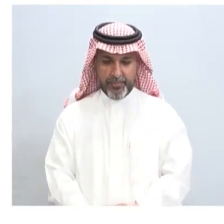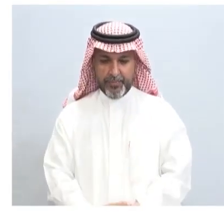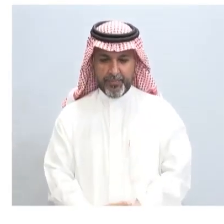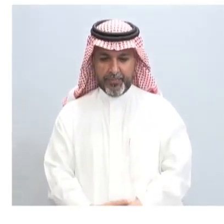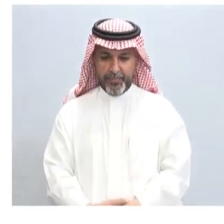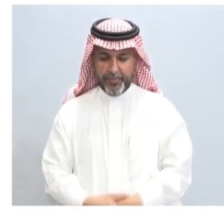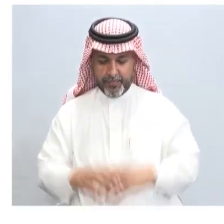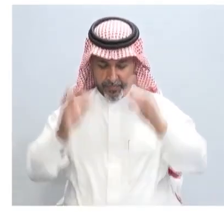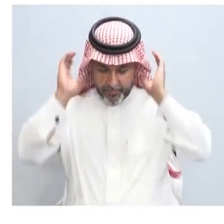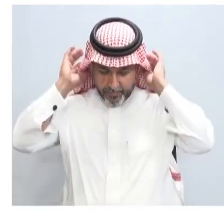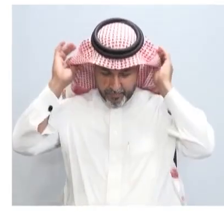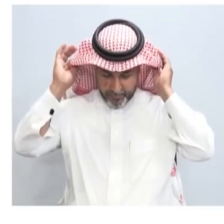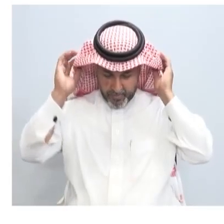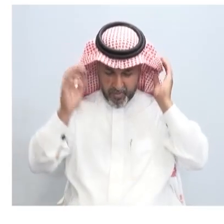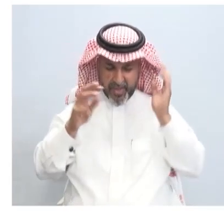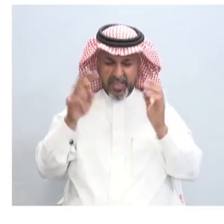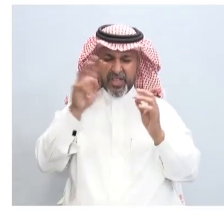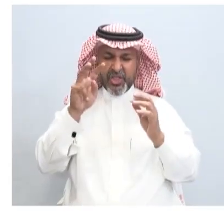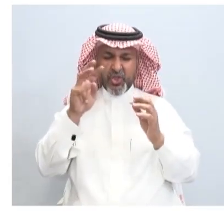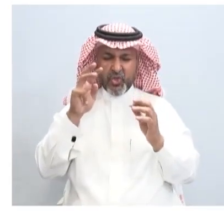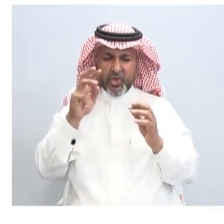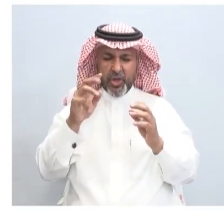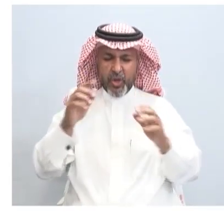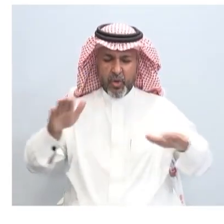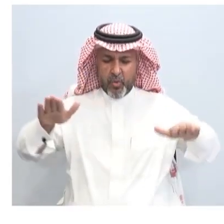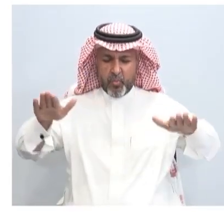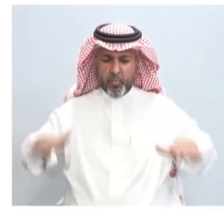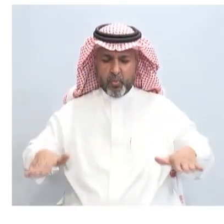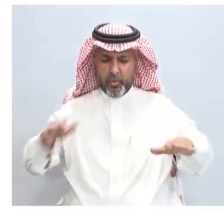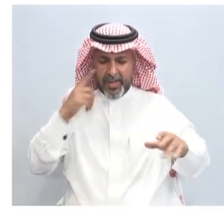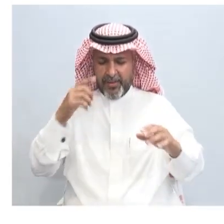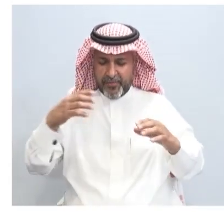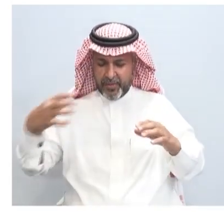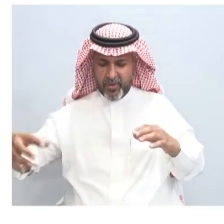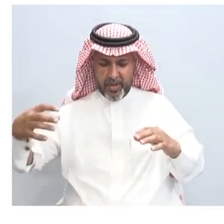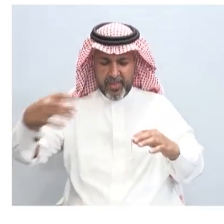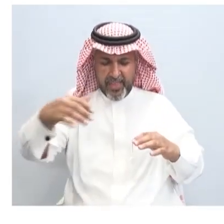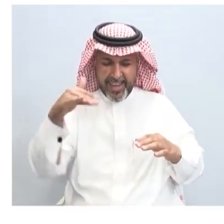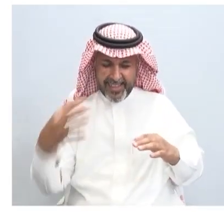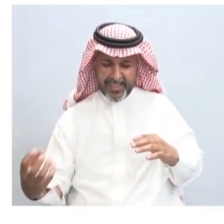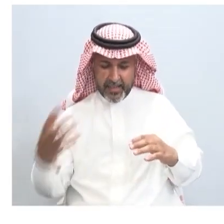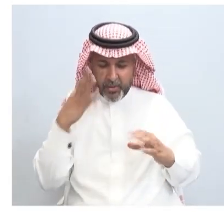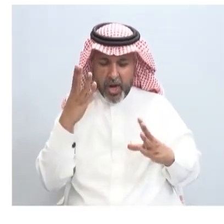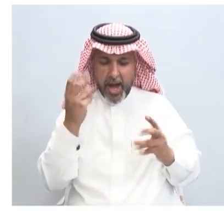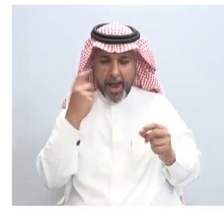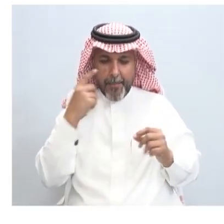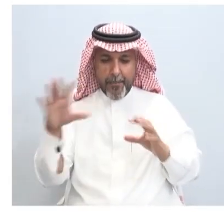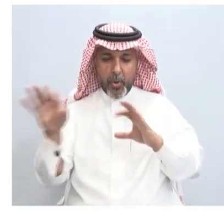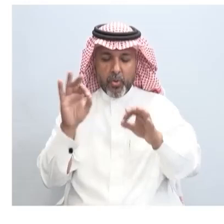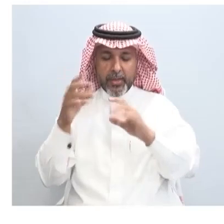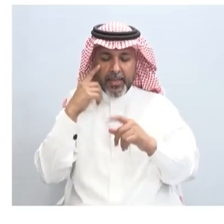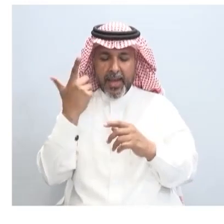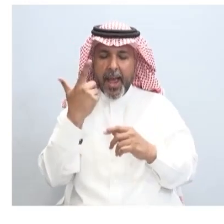مجلس اداره شركه كبرى من عشر اعضاء فاذا كان فيصل ومحمد ومهند اعضاء في مجلس الاداره فما احتمال ان يتم اختيار